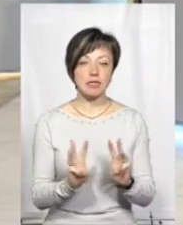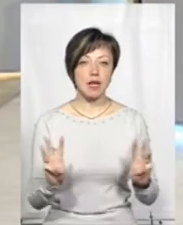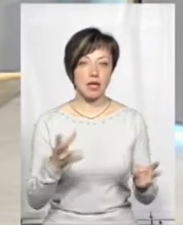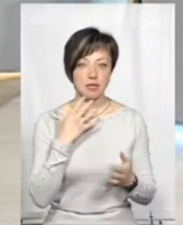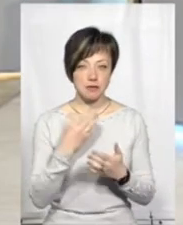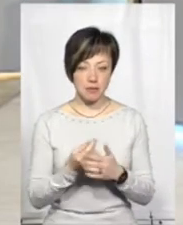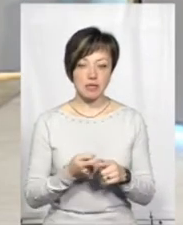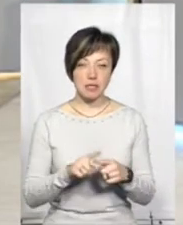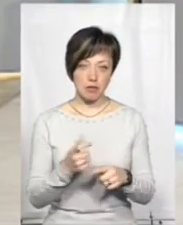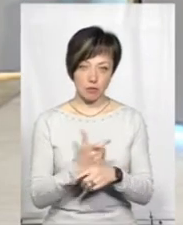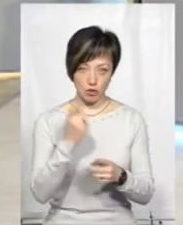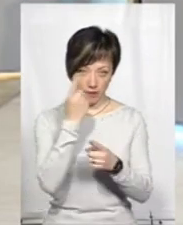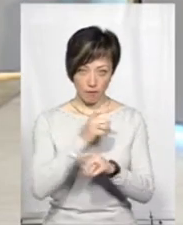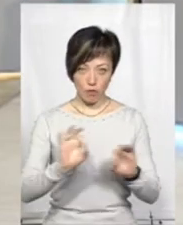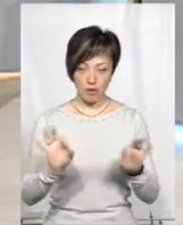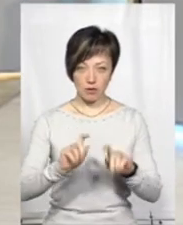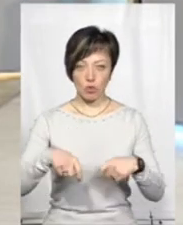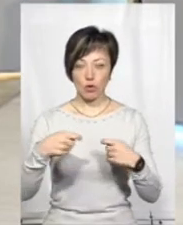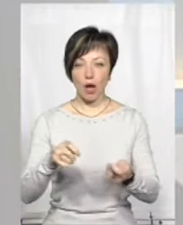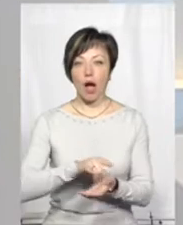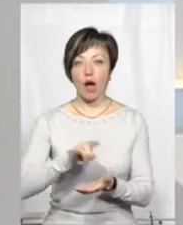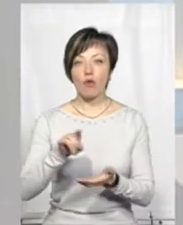свій, це вже більш інформаційно там доносить.